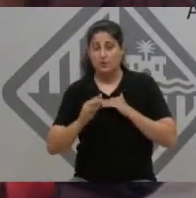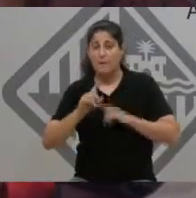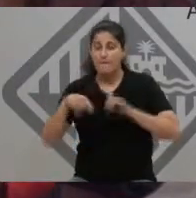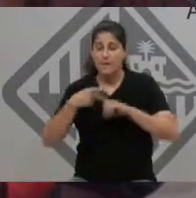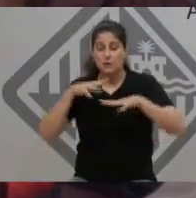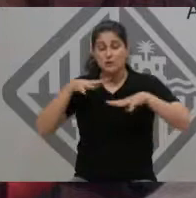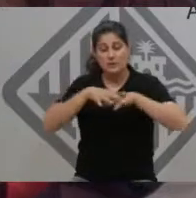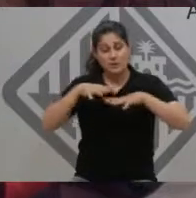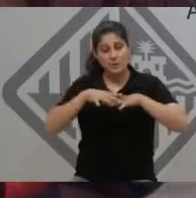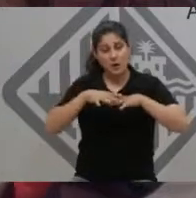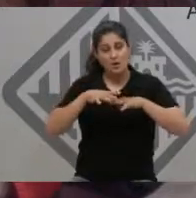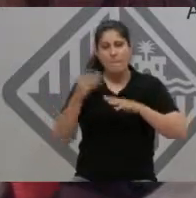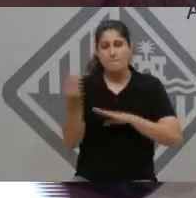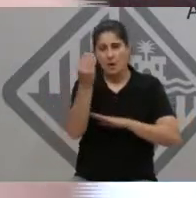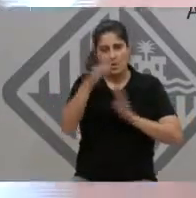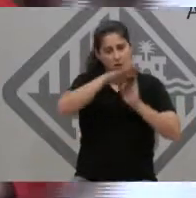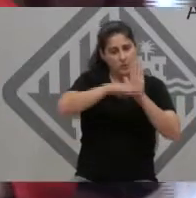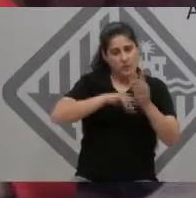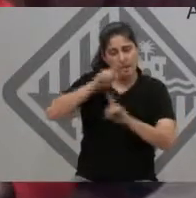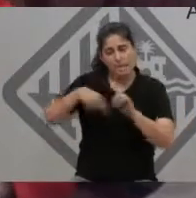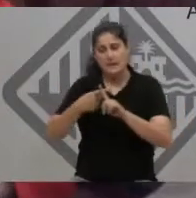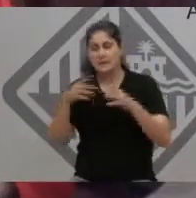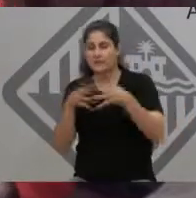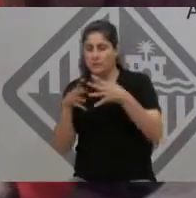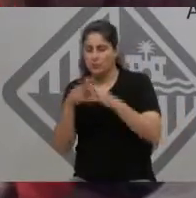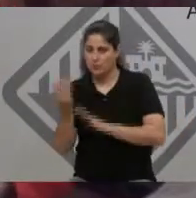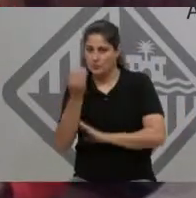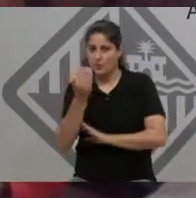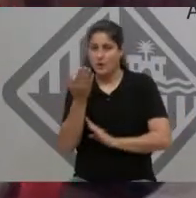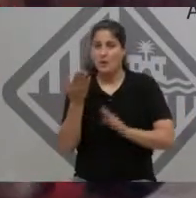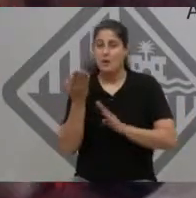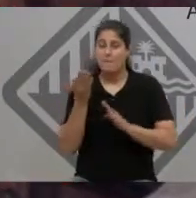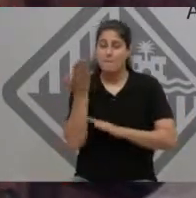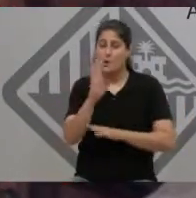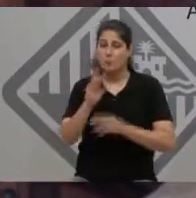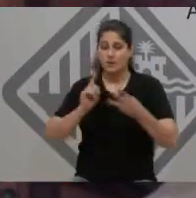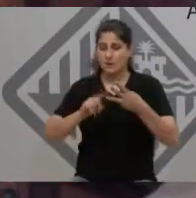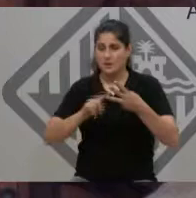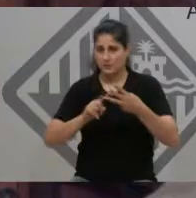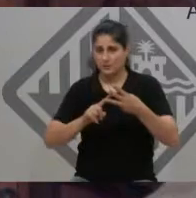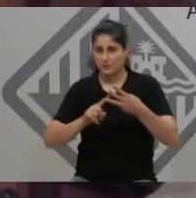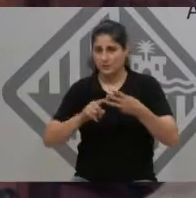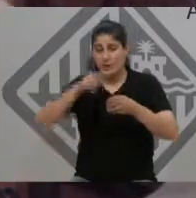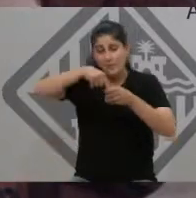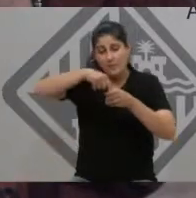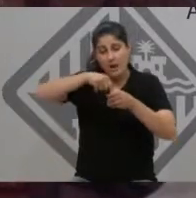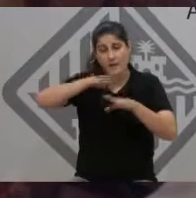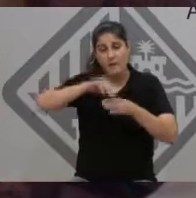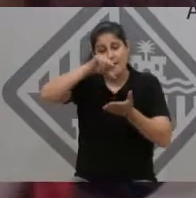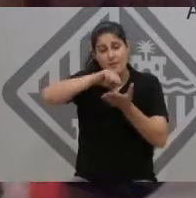de programació com a nivell d'infraestructures. La tercera proposta és ampliar les places de centres de